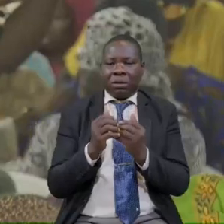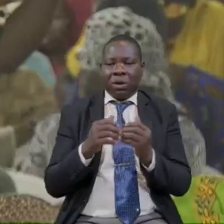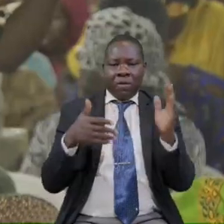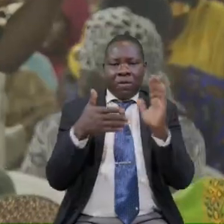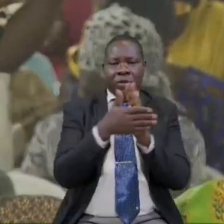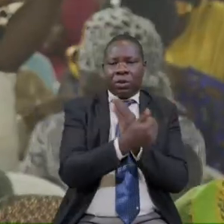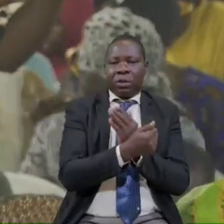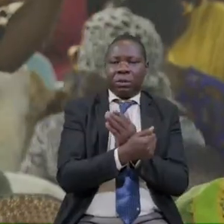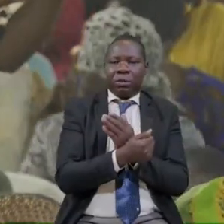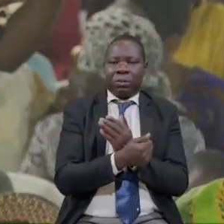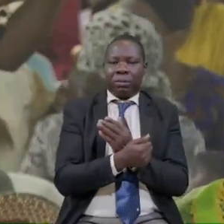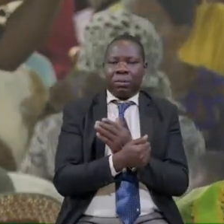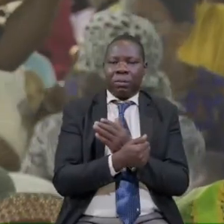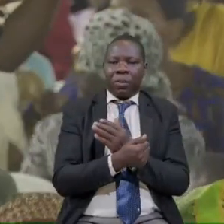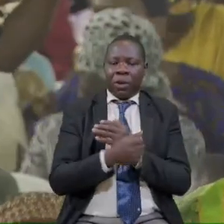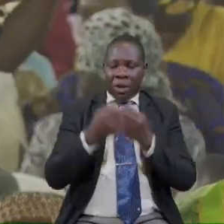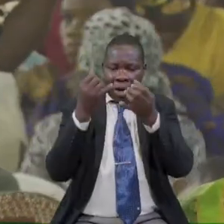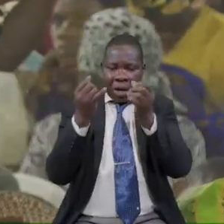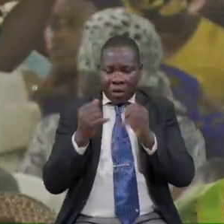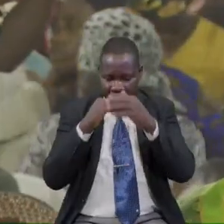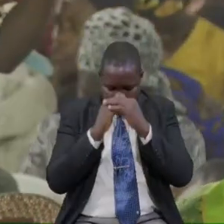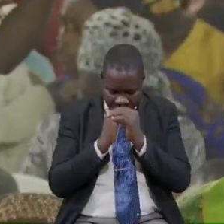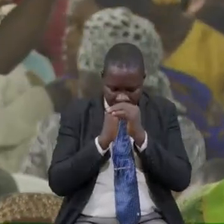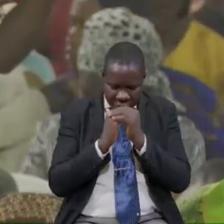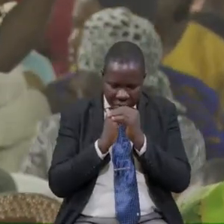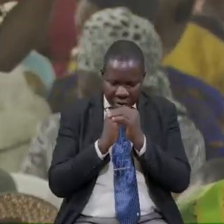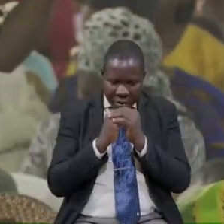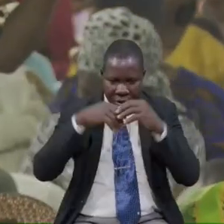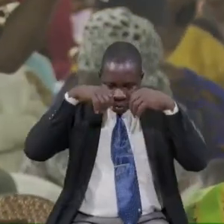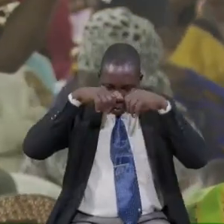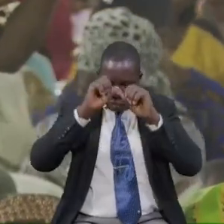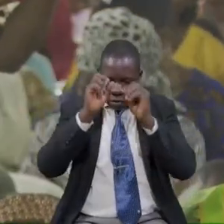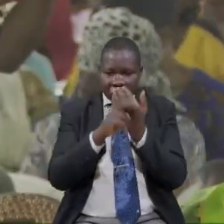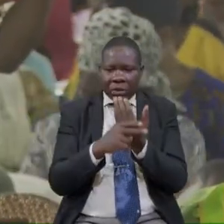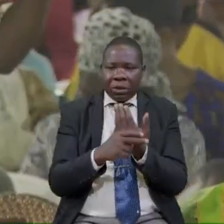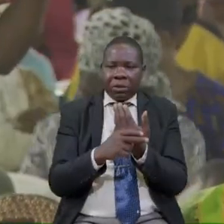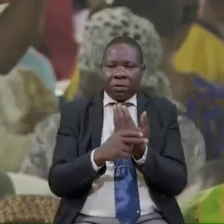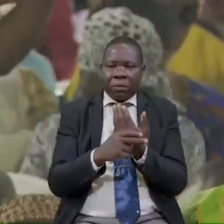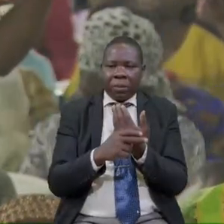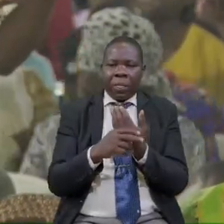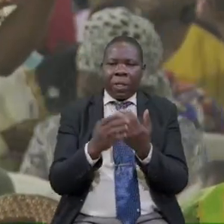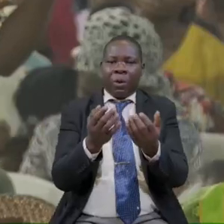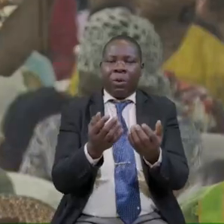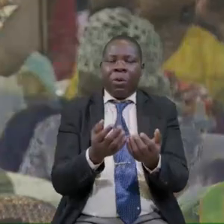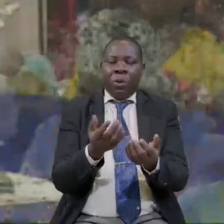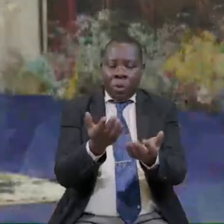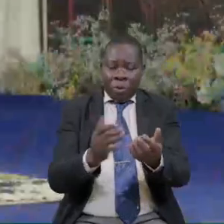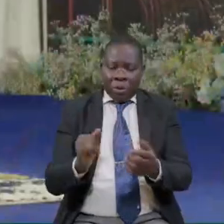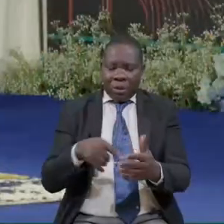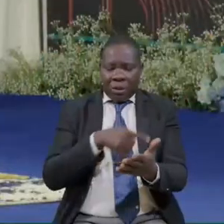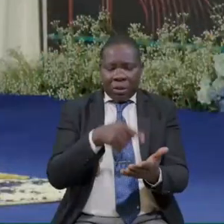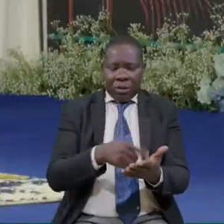fornication, l'idolâtrie, la cupidité, voulant ceci et